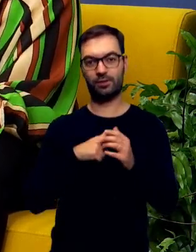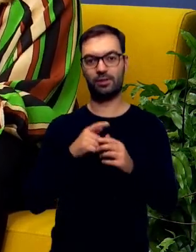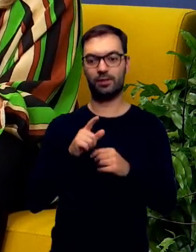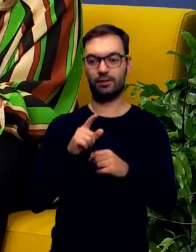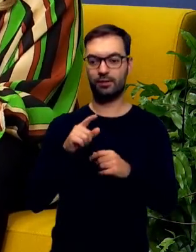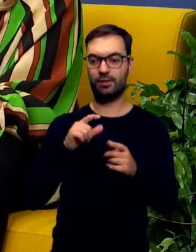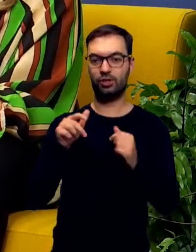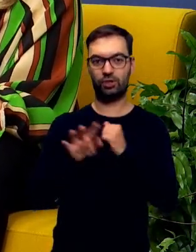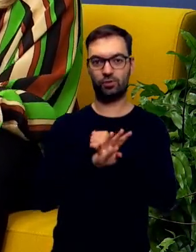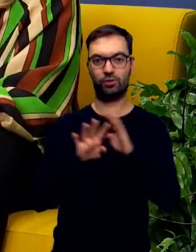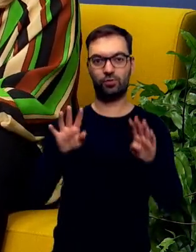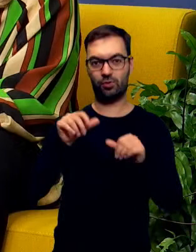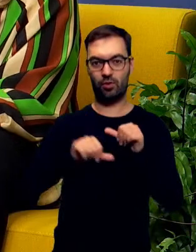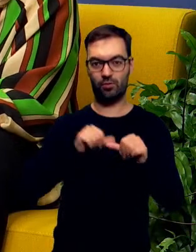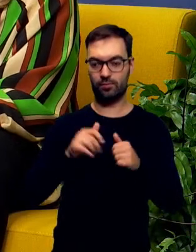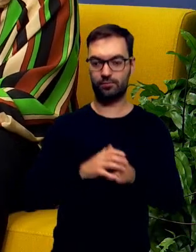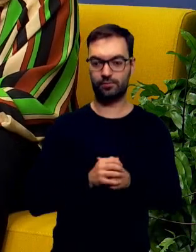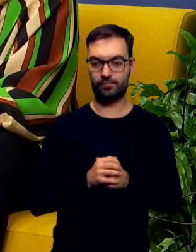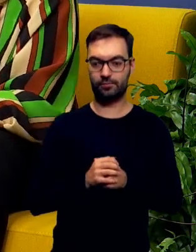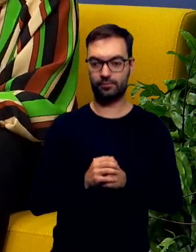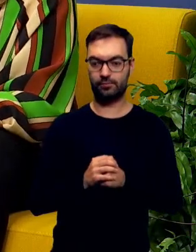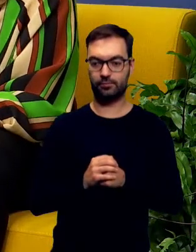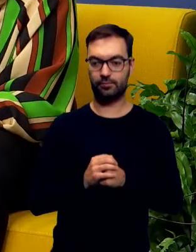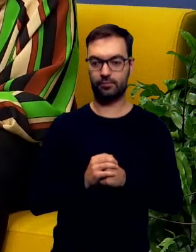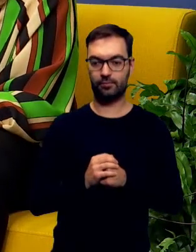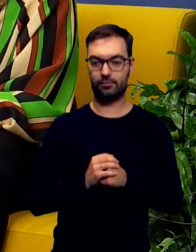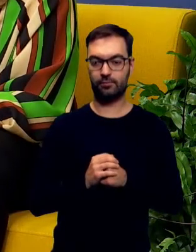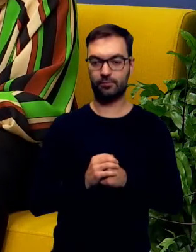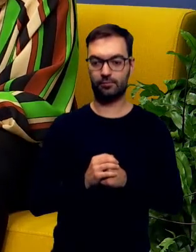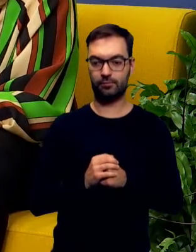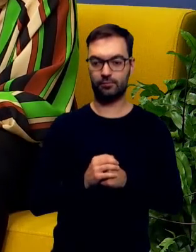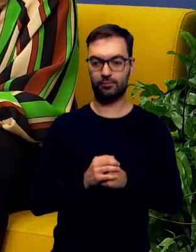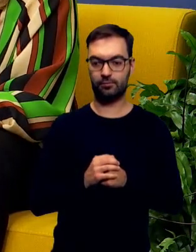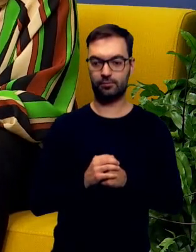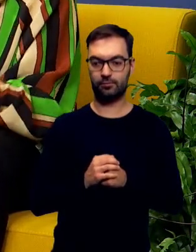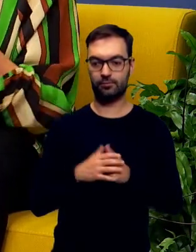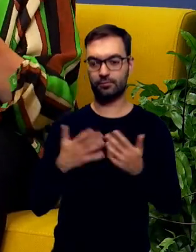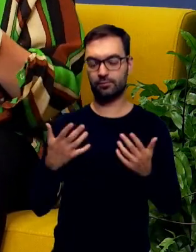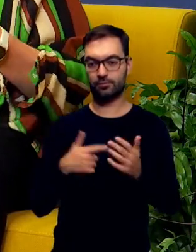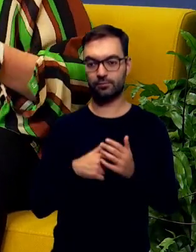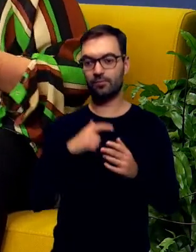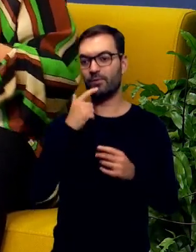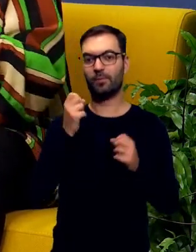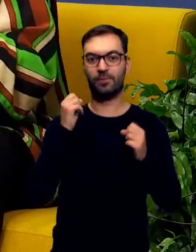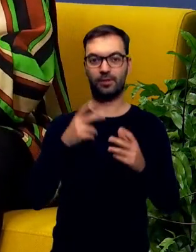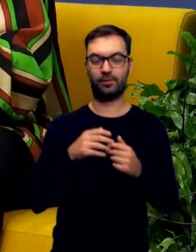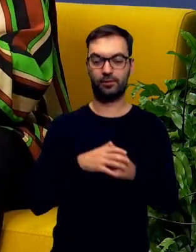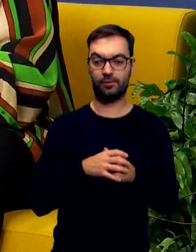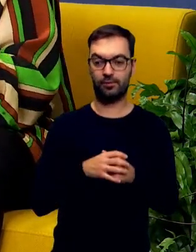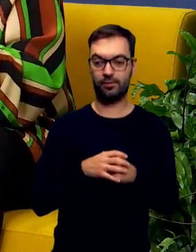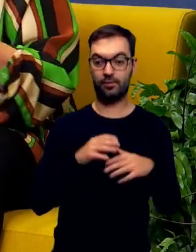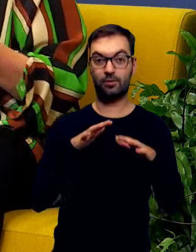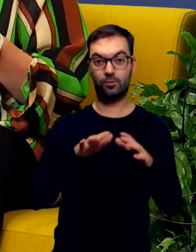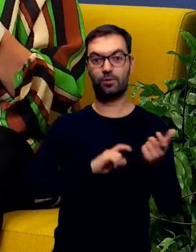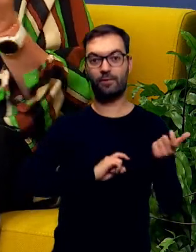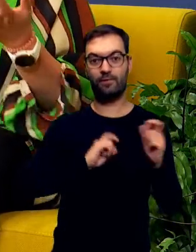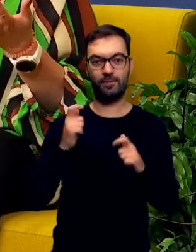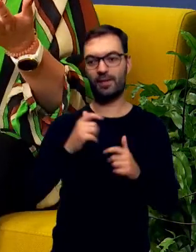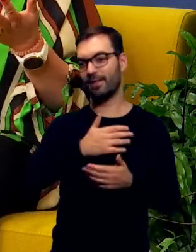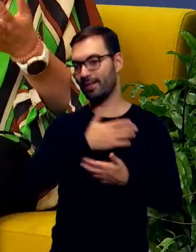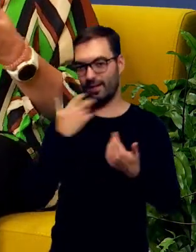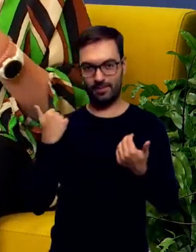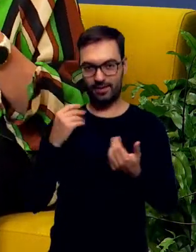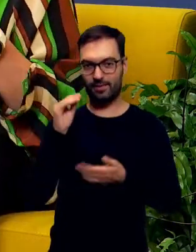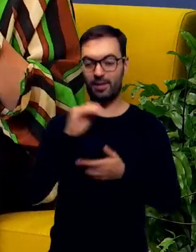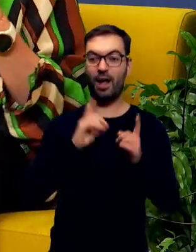zawratu 99 roku. Więc nie, no, powiem tak. Dużej liczby wypadków nie